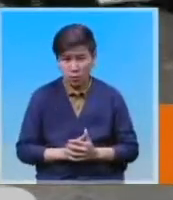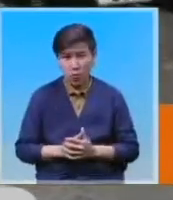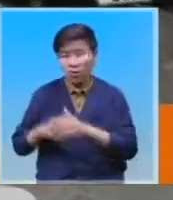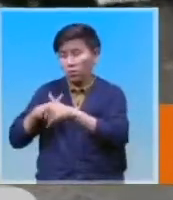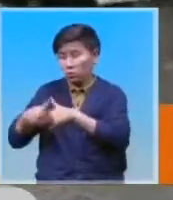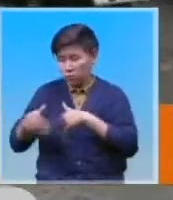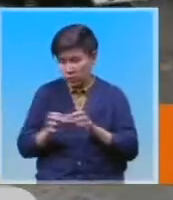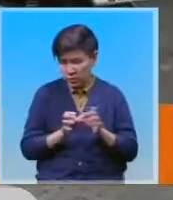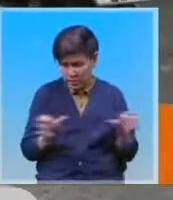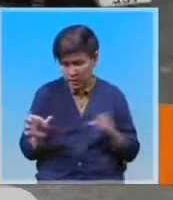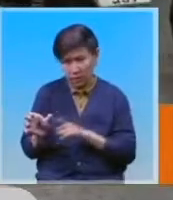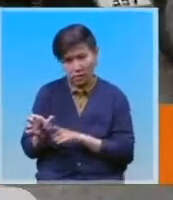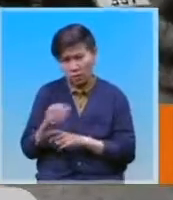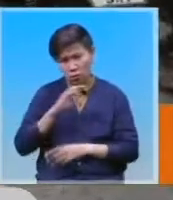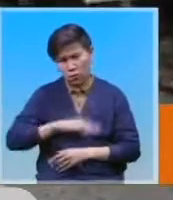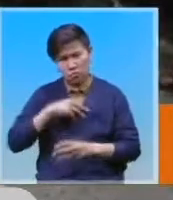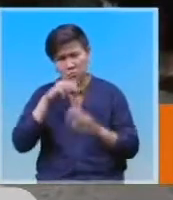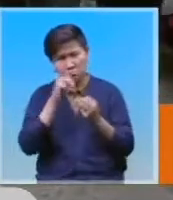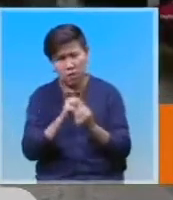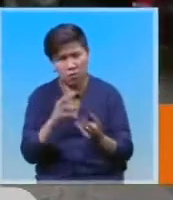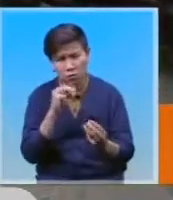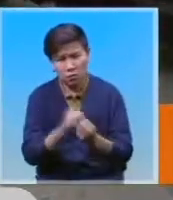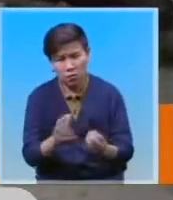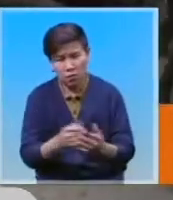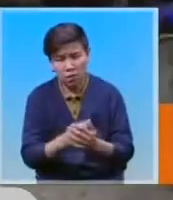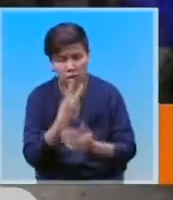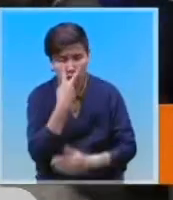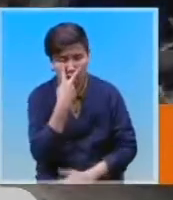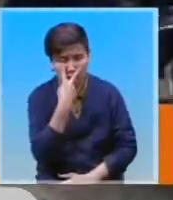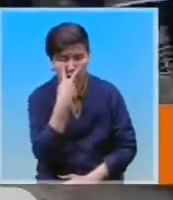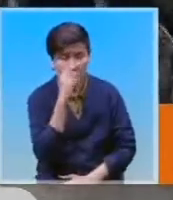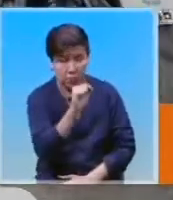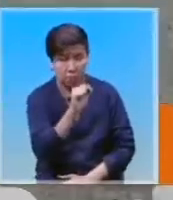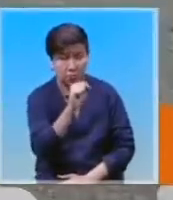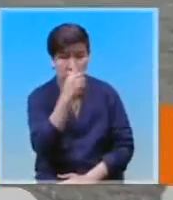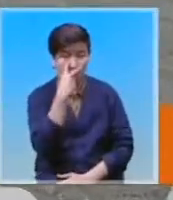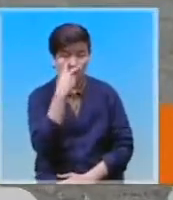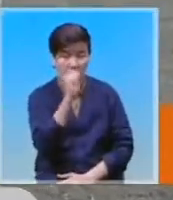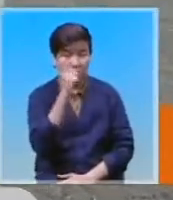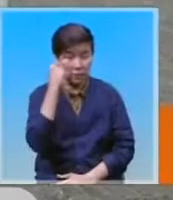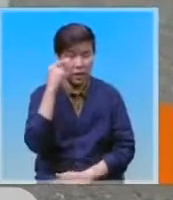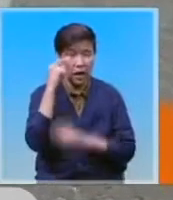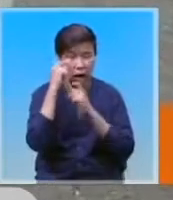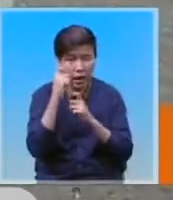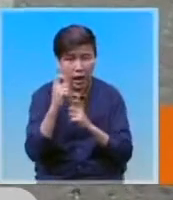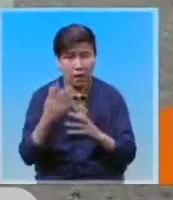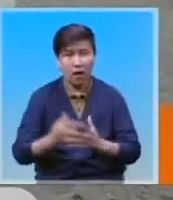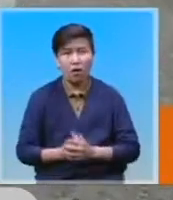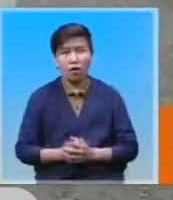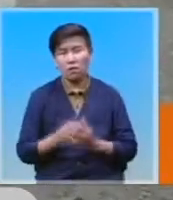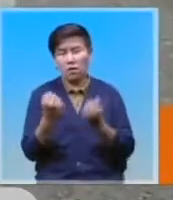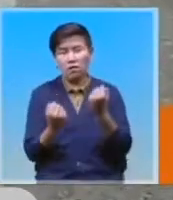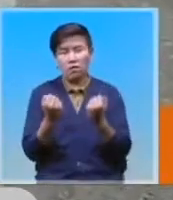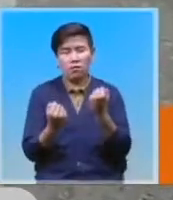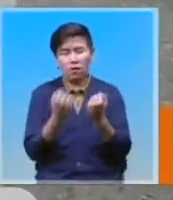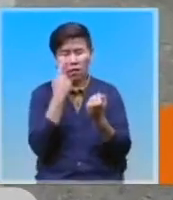อีกส่วนเนี่ยอีกเสียงเขาบอกว่าไม่เหมาะสมเลยเพราะว่ามันสะดุดตาเกินไปอ่ะมันอาจจะก่อให้เกิดอุบัติเหตุได้หากคนขับรถมา